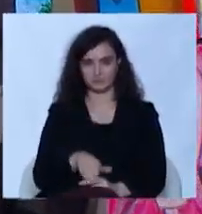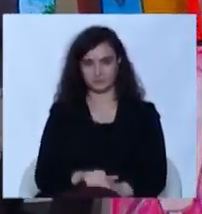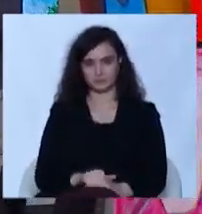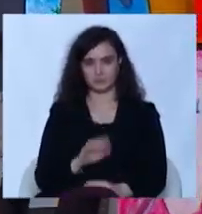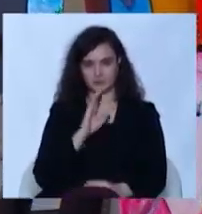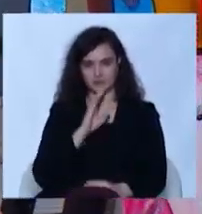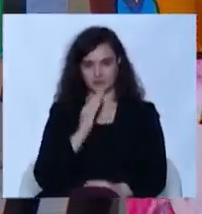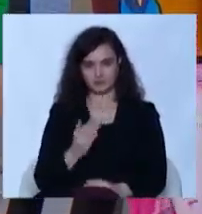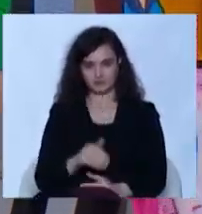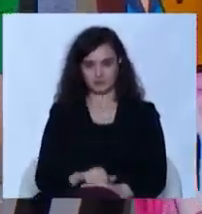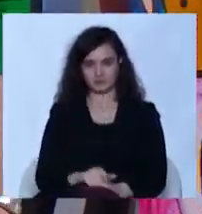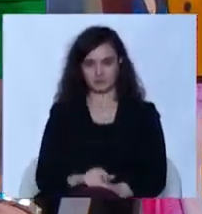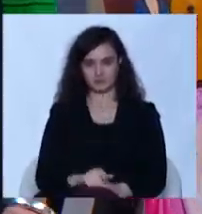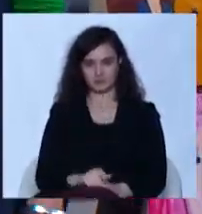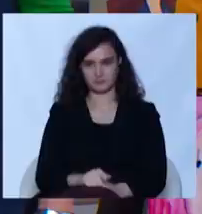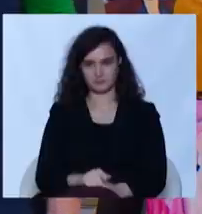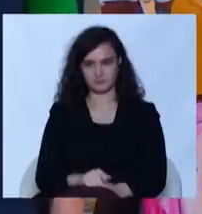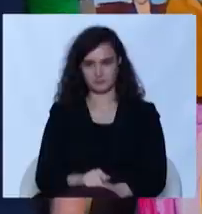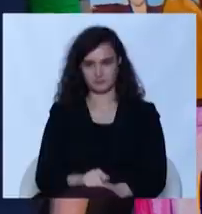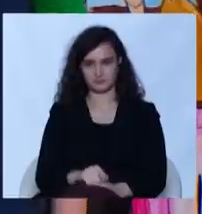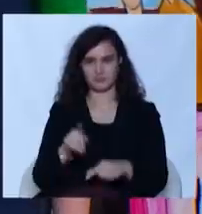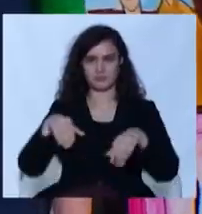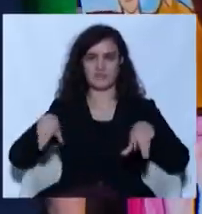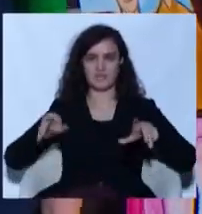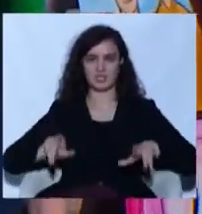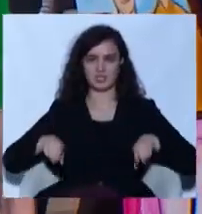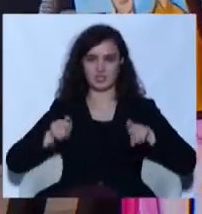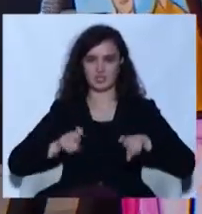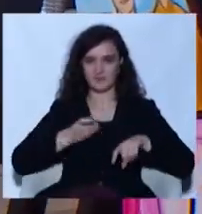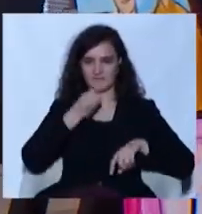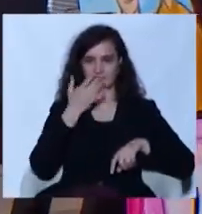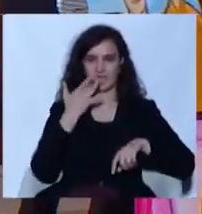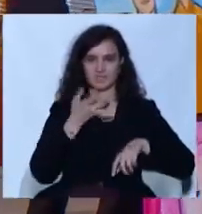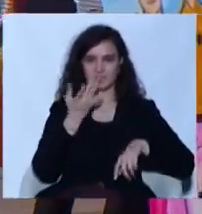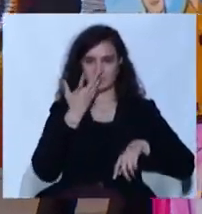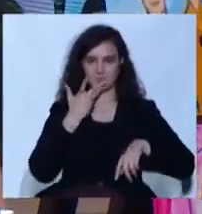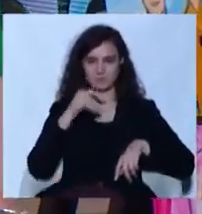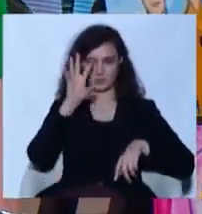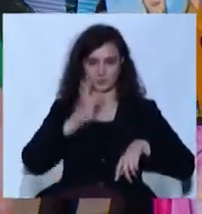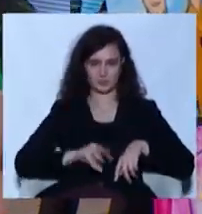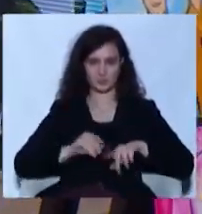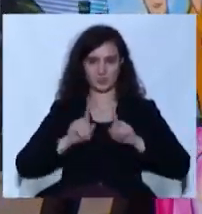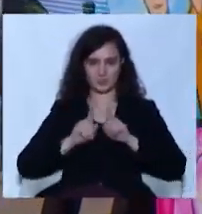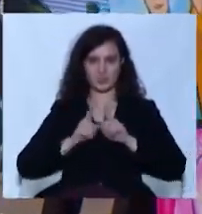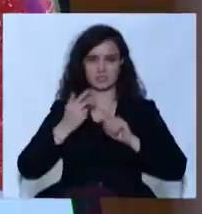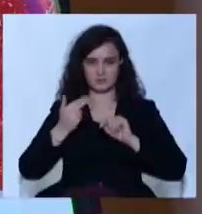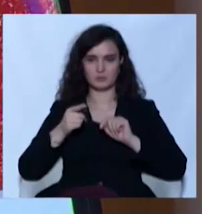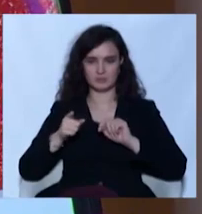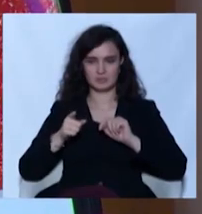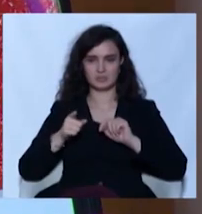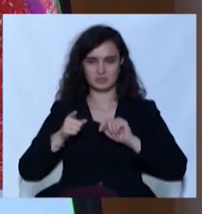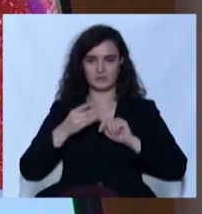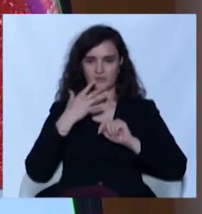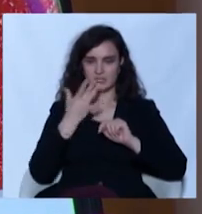ქალია, გოგოები და სავარძელში ვარდისფერ ფერებში, ესეც რა თქმა უნდა